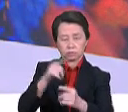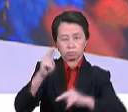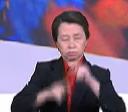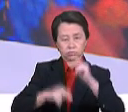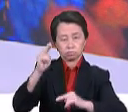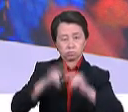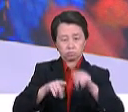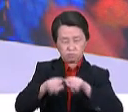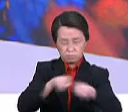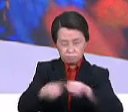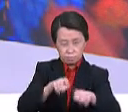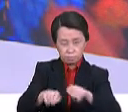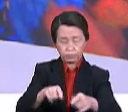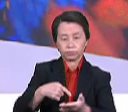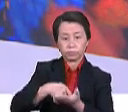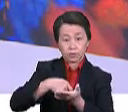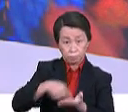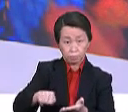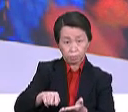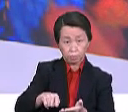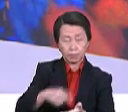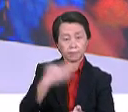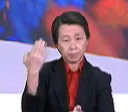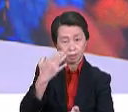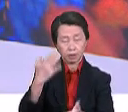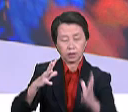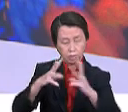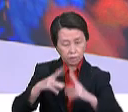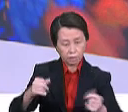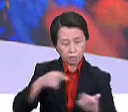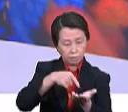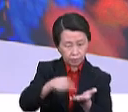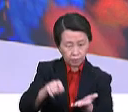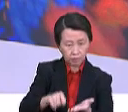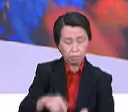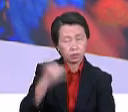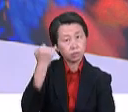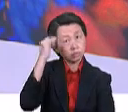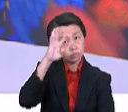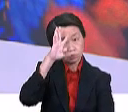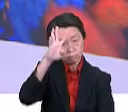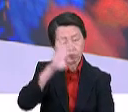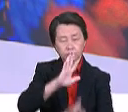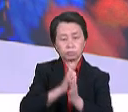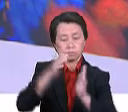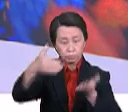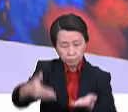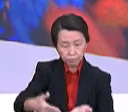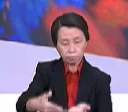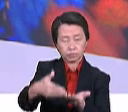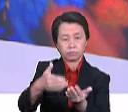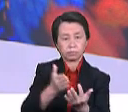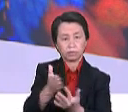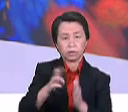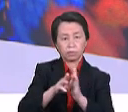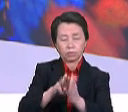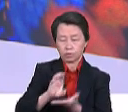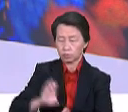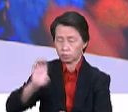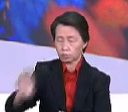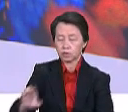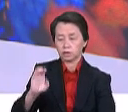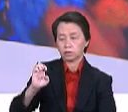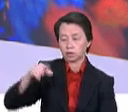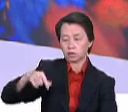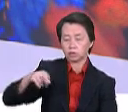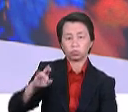saing. Menariknya, selain pembiayaan konvensional, solusi pembiayaan inovatif turut diperkenal menerusi model pelaburan